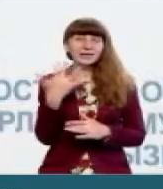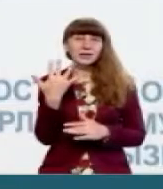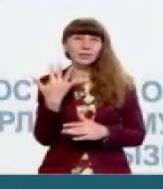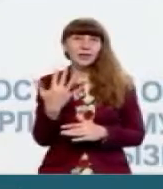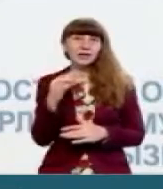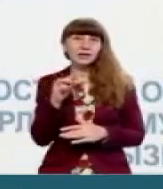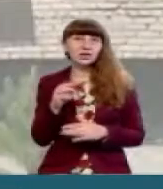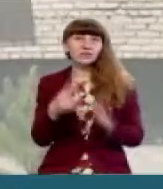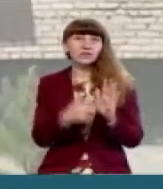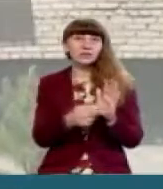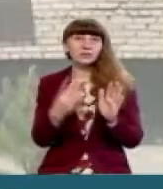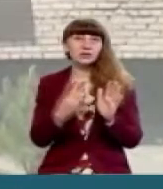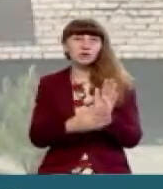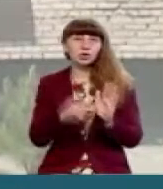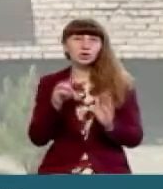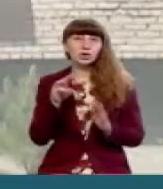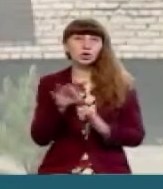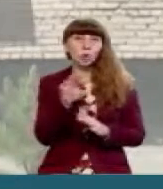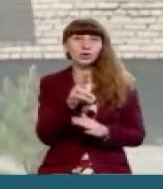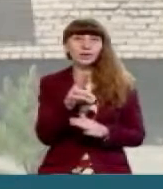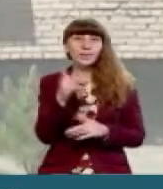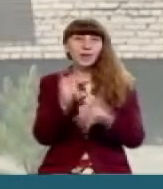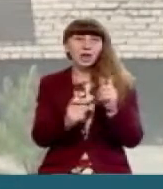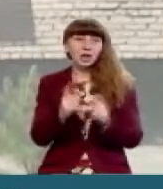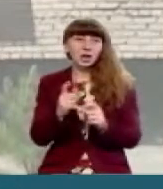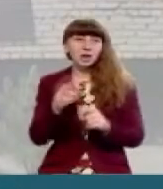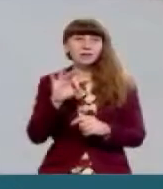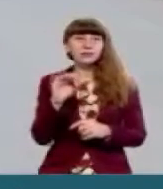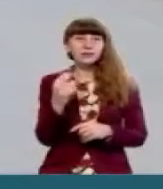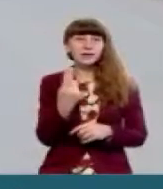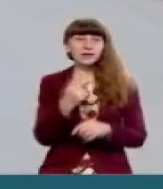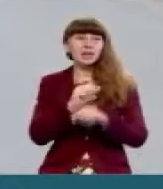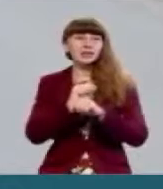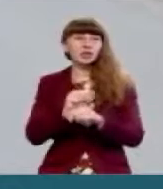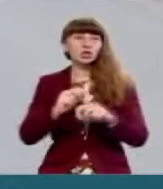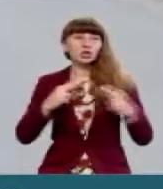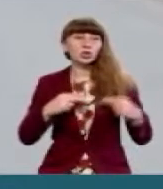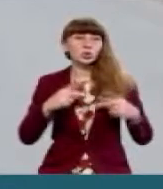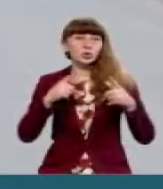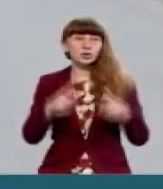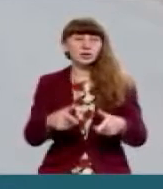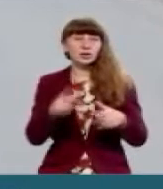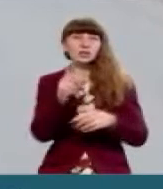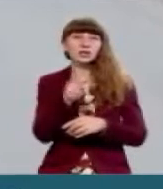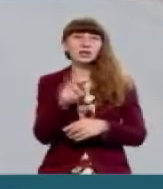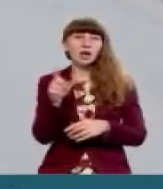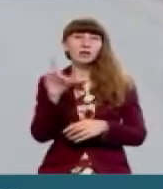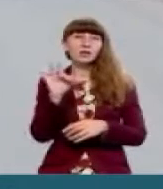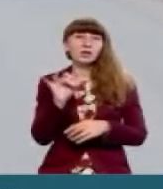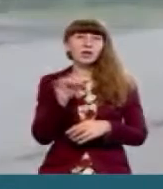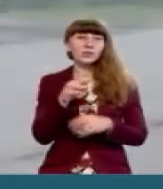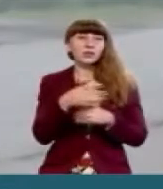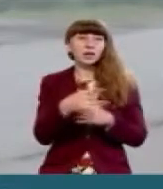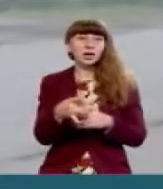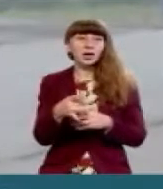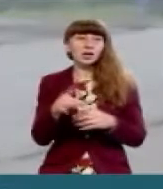жатыр. Алтынсарин ауданында халықты әлеуметтік қорғау және жұмысқа орналастыру атқарушы органдардың қызметіндегі басымдықтардың